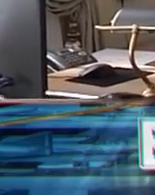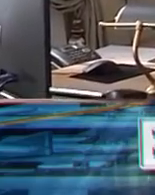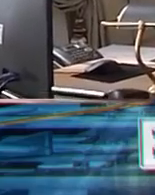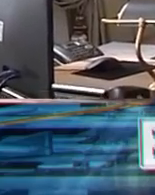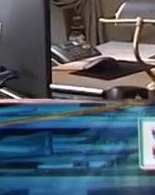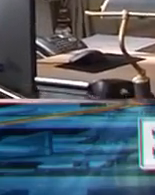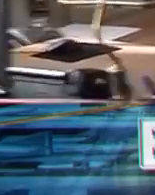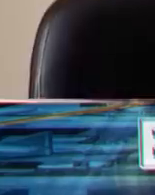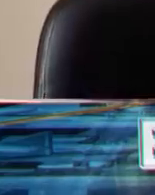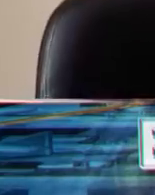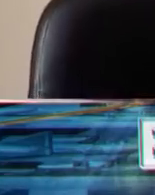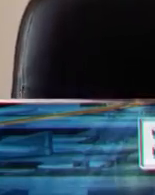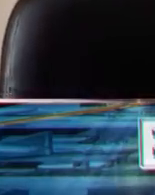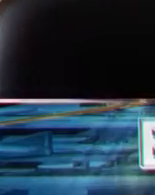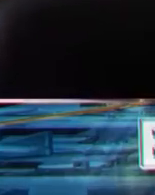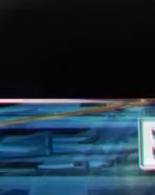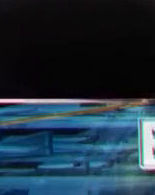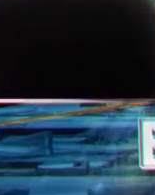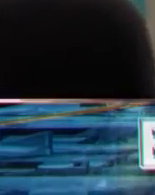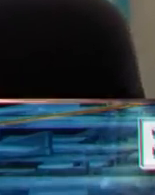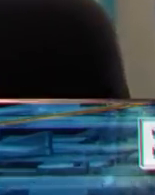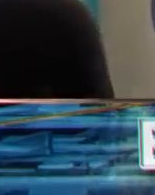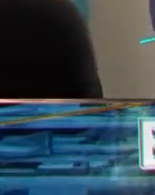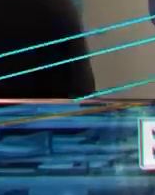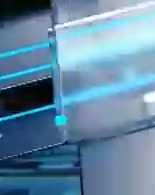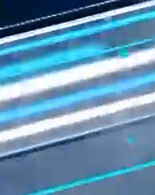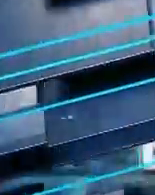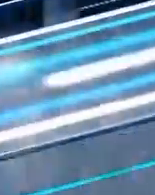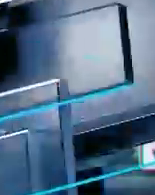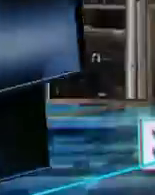кәсіпкерлік корпорациясына да басқа басшы келді.